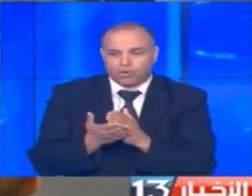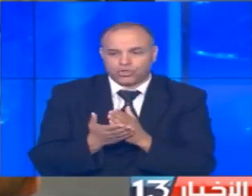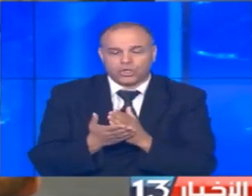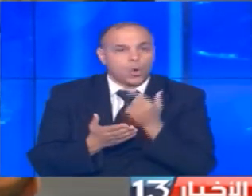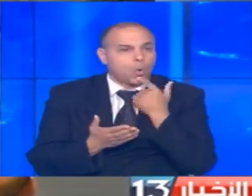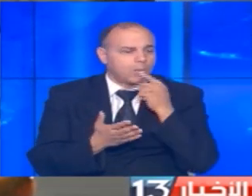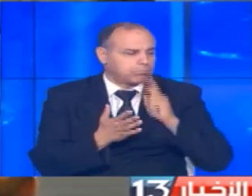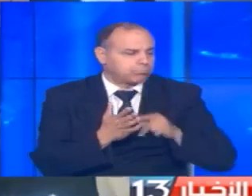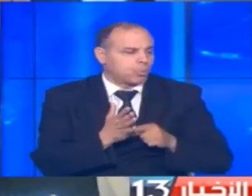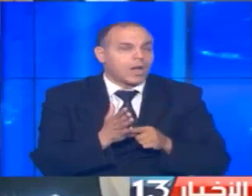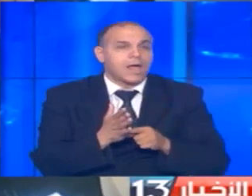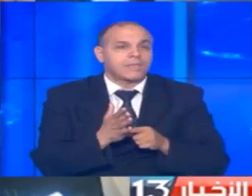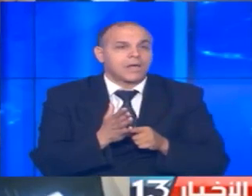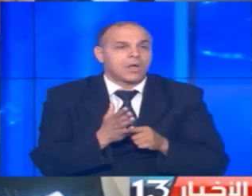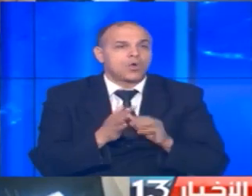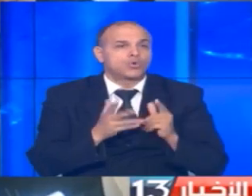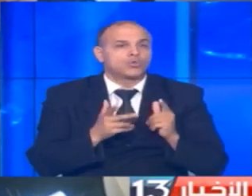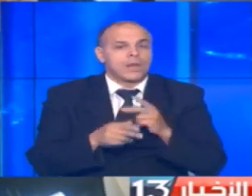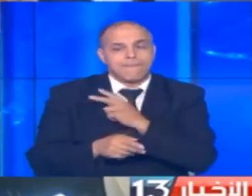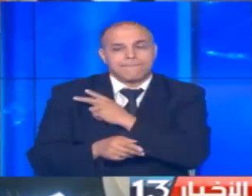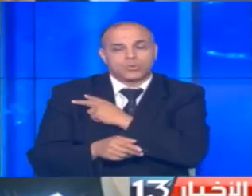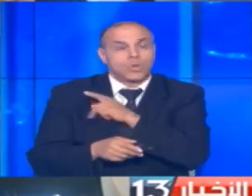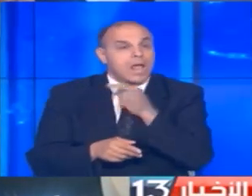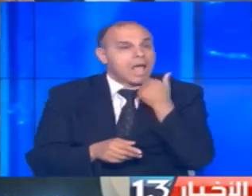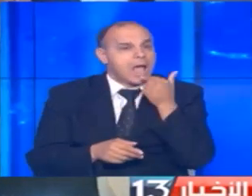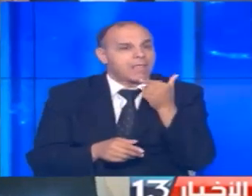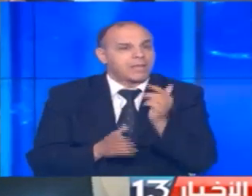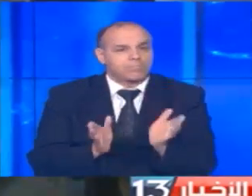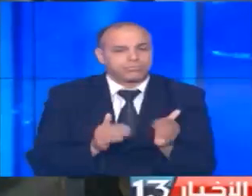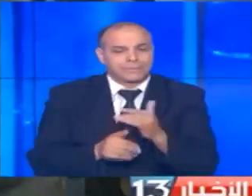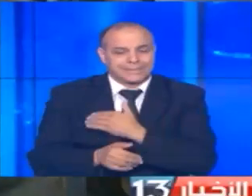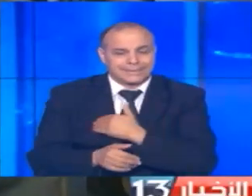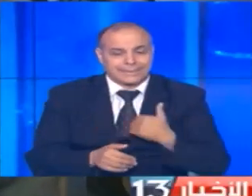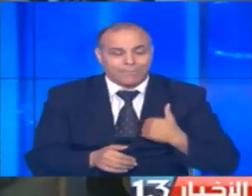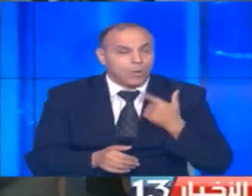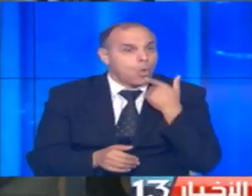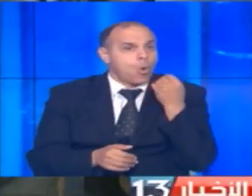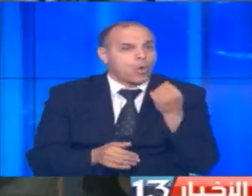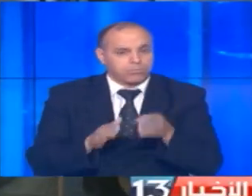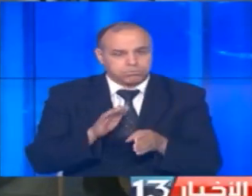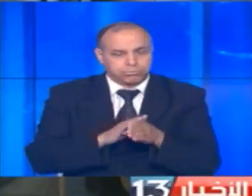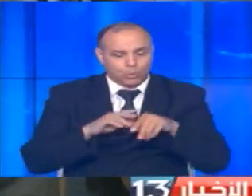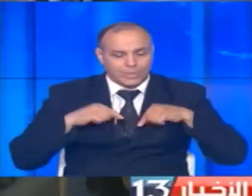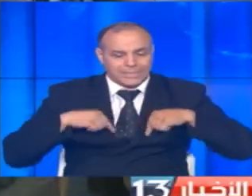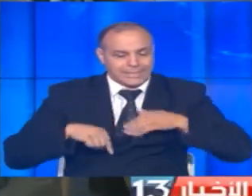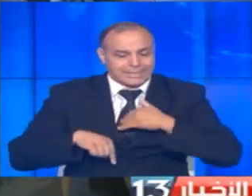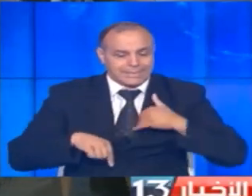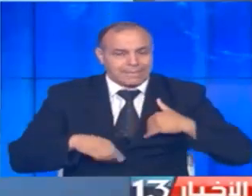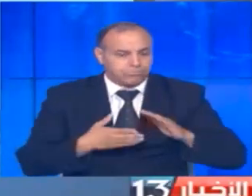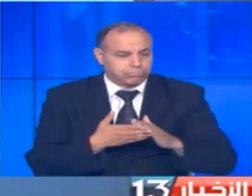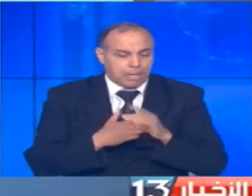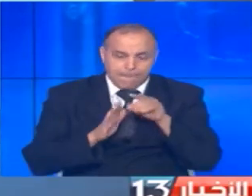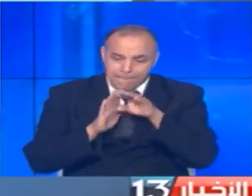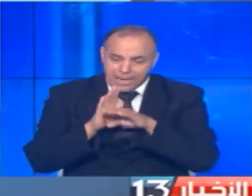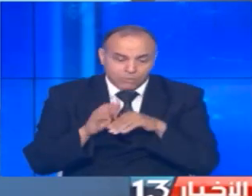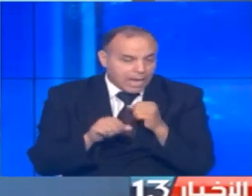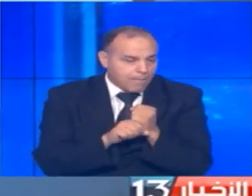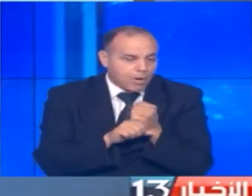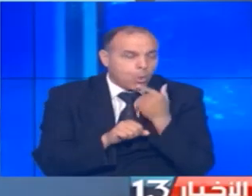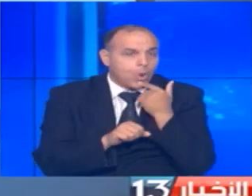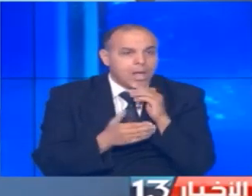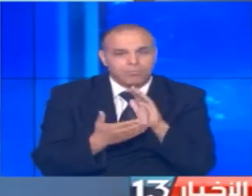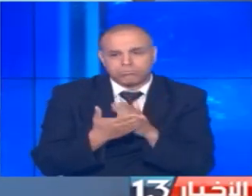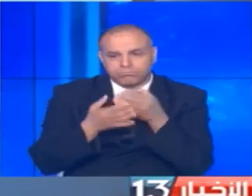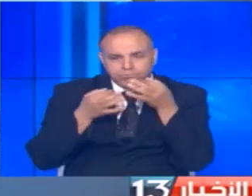تم الاتفاق بشأنها من قبل الهيكل المتدخلة في القطاع الصحي، ستنطلق وزارة الصحة في إعداد خطة عمل